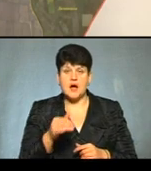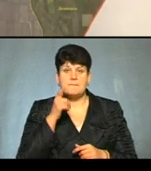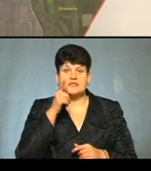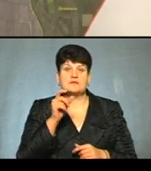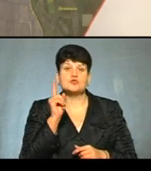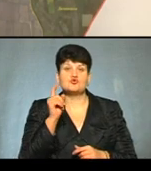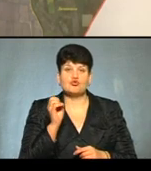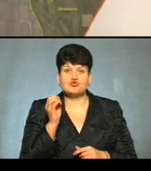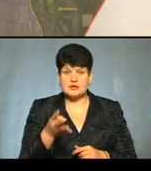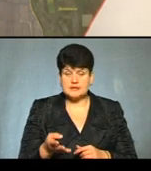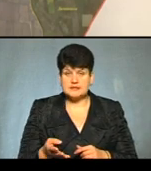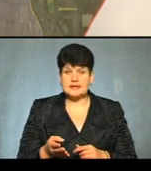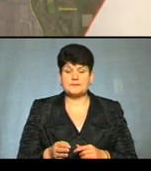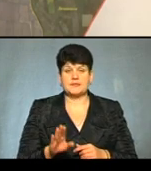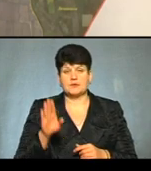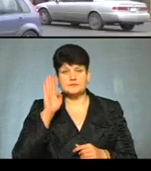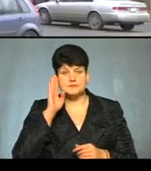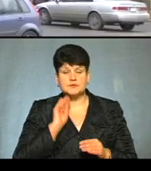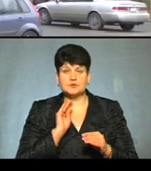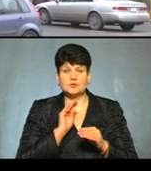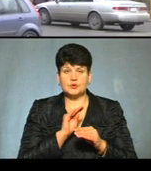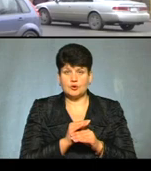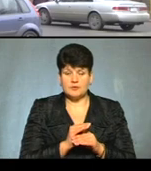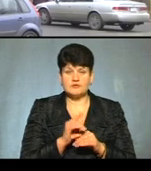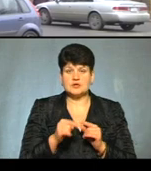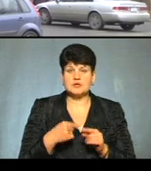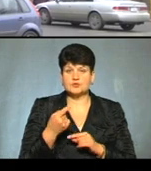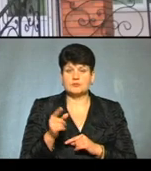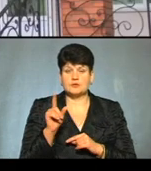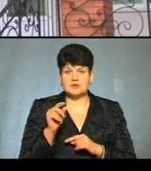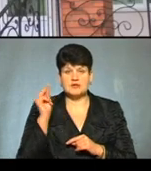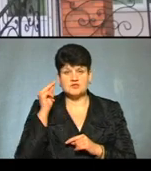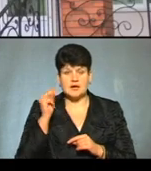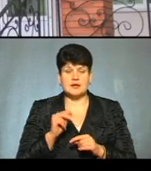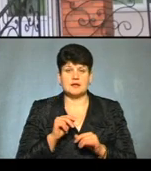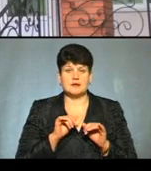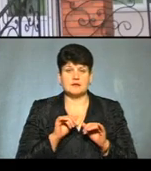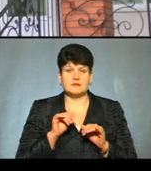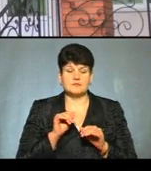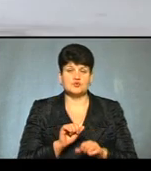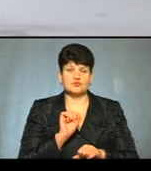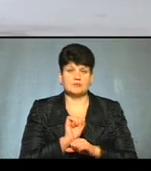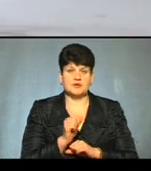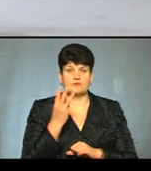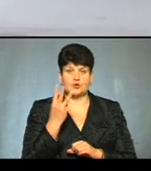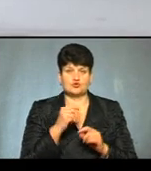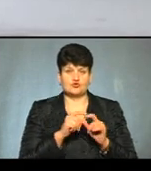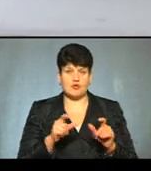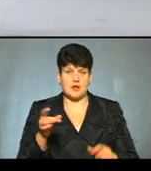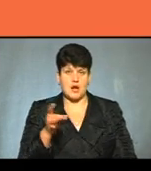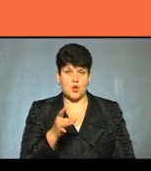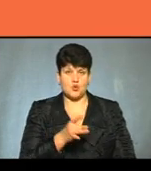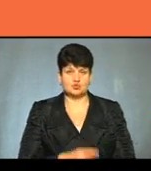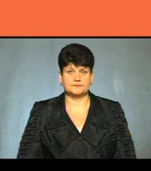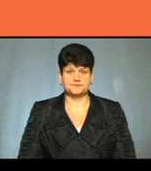післязавтра 114. Ігор Ільченко додав, що окрім Калаглійської школи, з наступного понеділка навчальний процес призупинять і в інших 3 школах